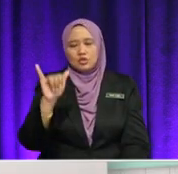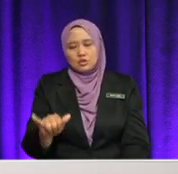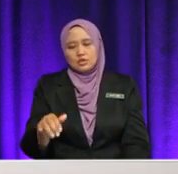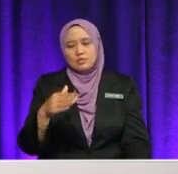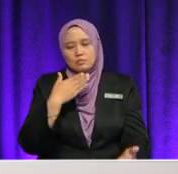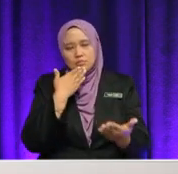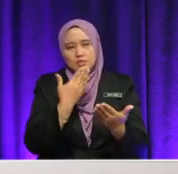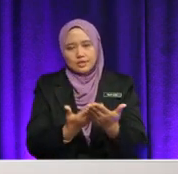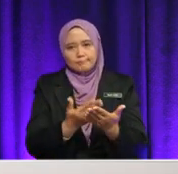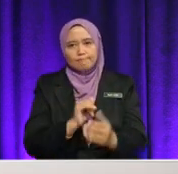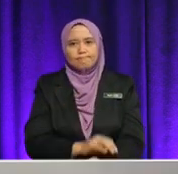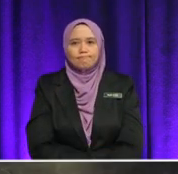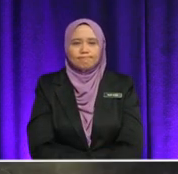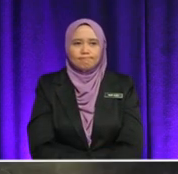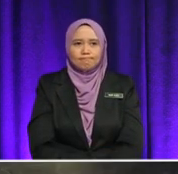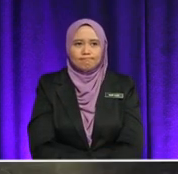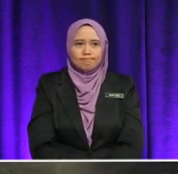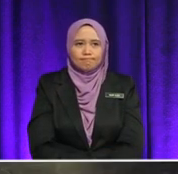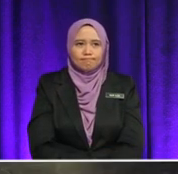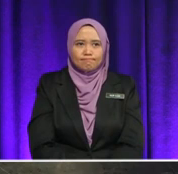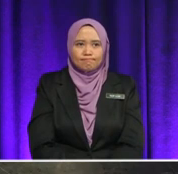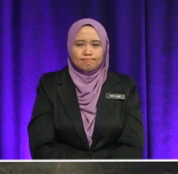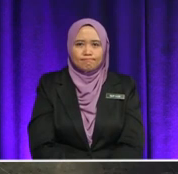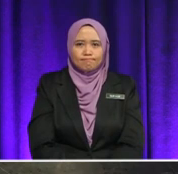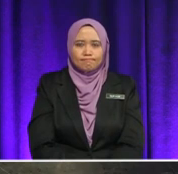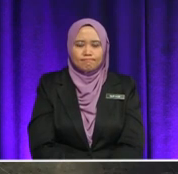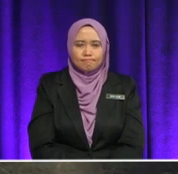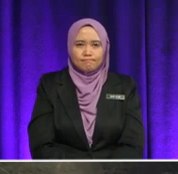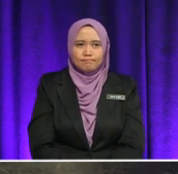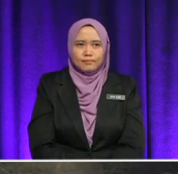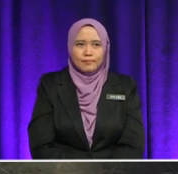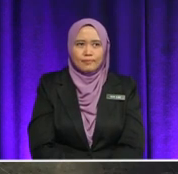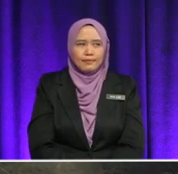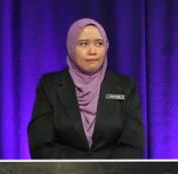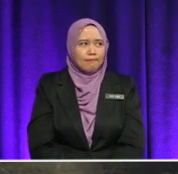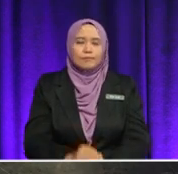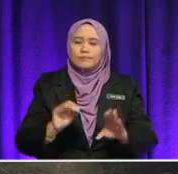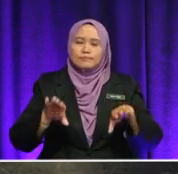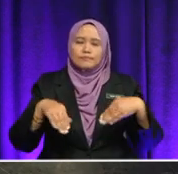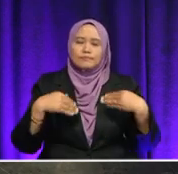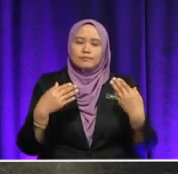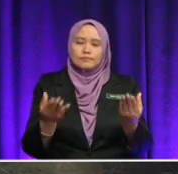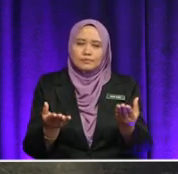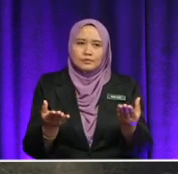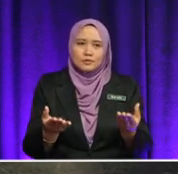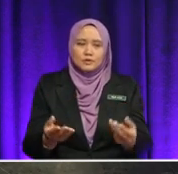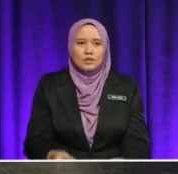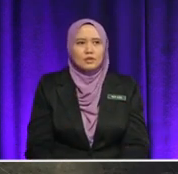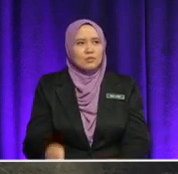ini itulah dia Terima Kasih Cikgu dan siapa Boleh beritahu Bagaimana prestasi atau komputer